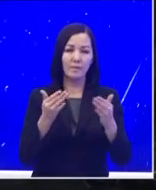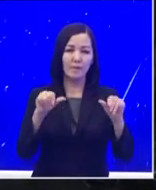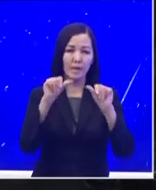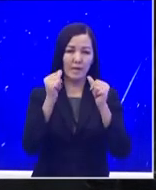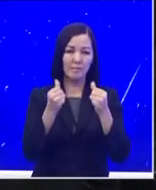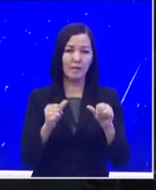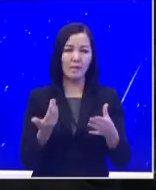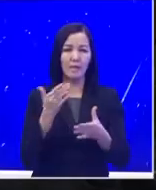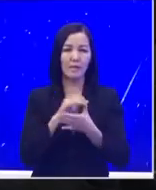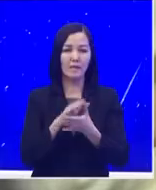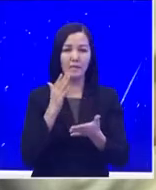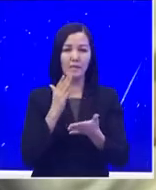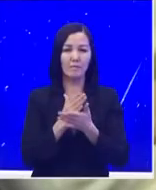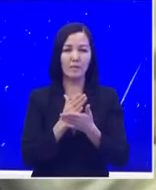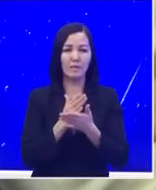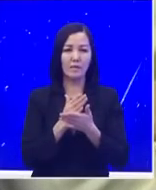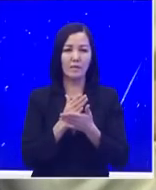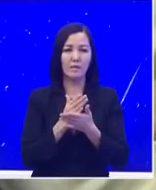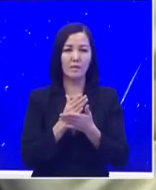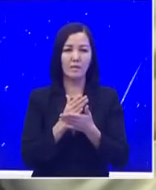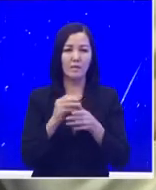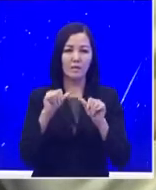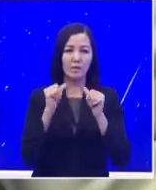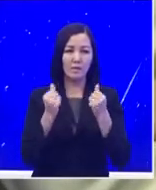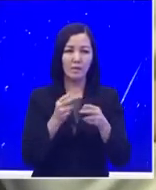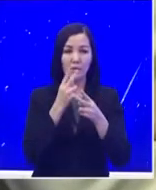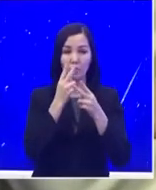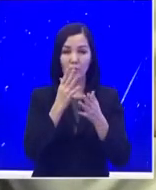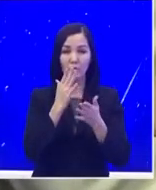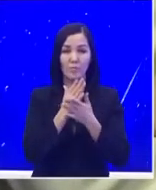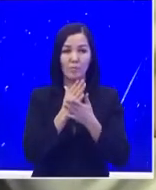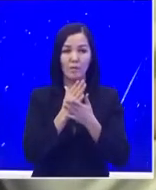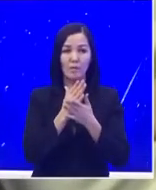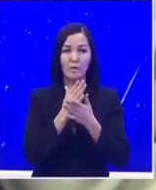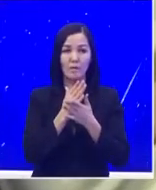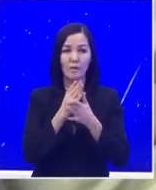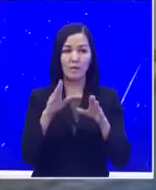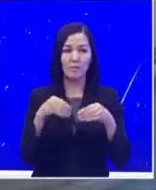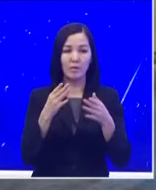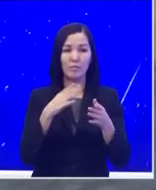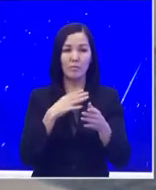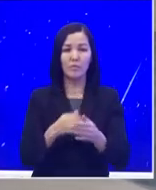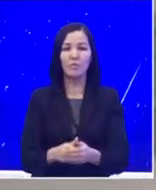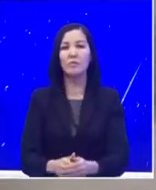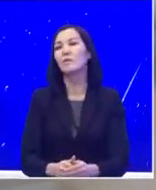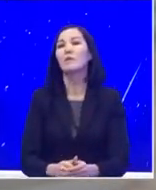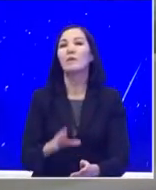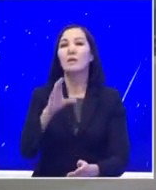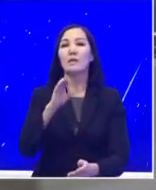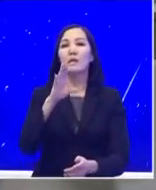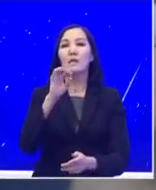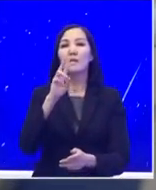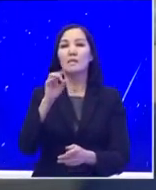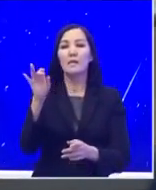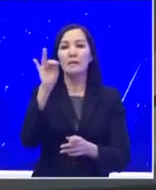анықтау үшін оны егеп көрін байқа, бұның жәдігер екенін байқа, біздің қорық музейімізге табыстап отыр. Есік мемлекеттік